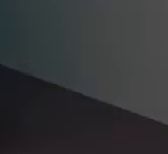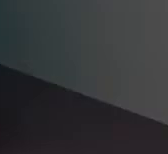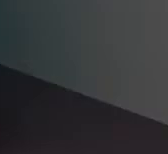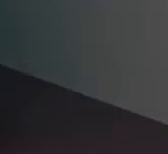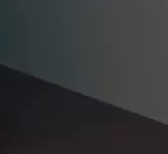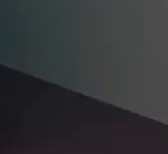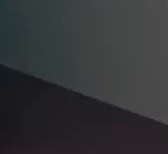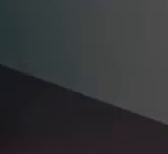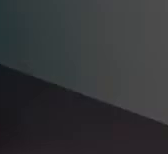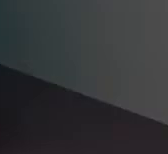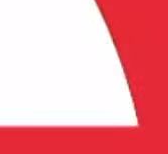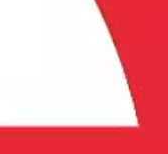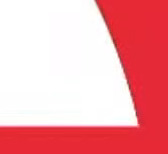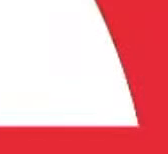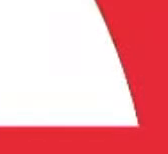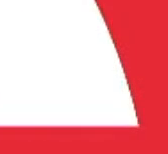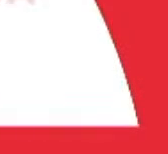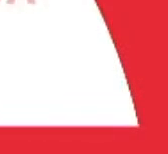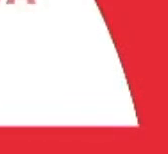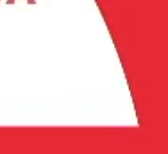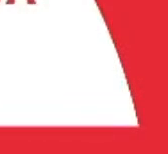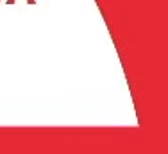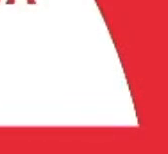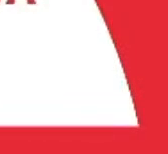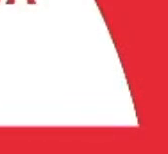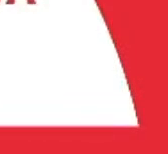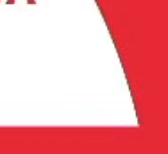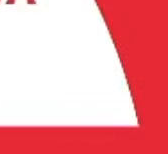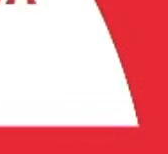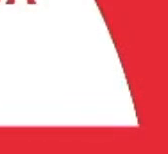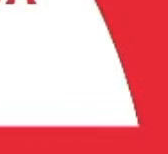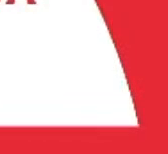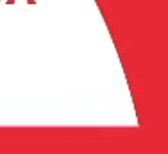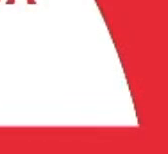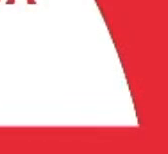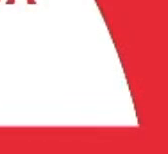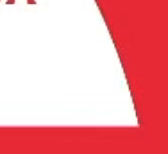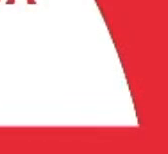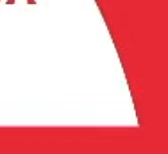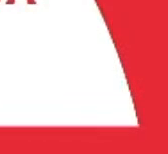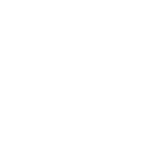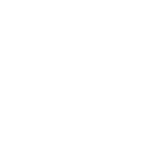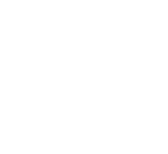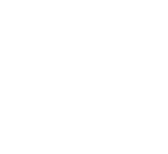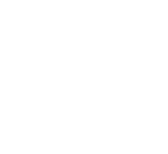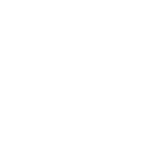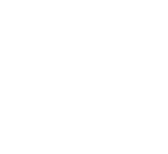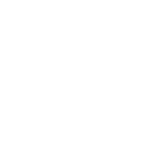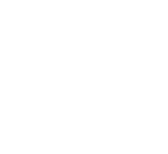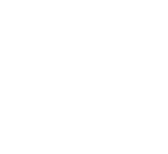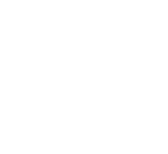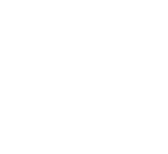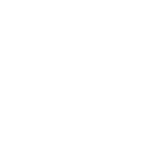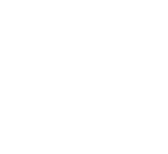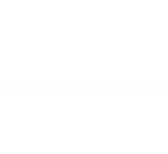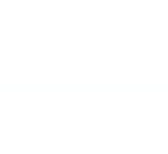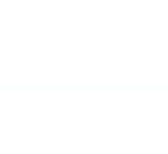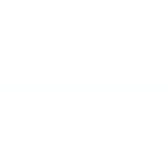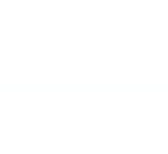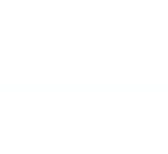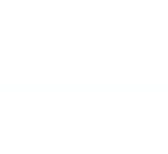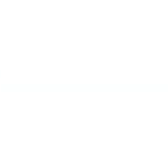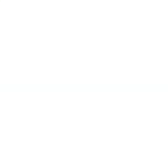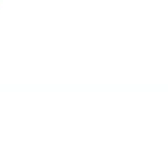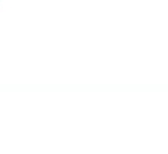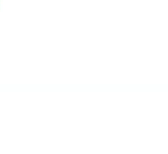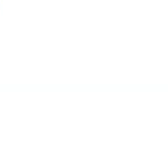5 na akina mama wajawazito. Kupimwa na kutibiwa ni bure katika hospitali zote za umma. Usisahau adui malaria.